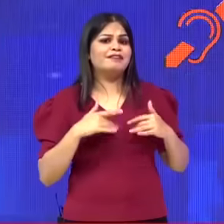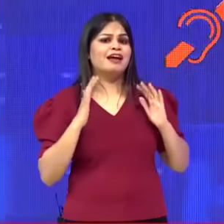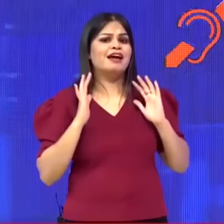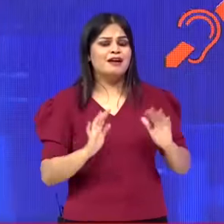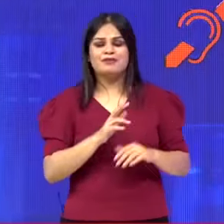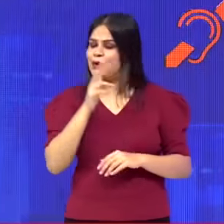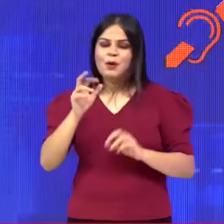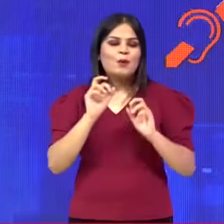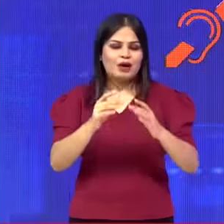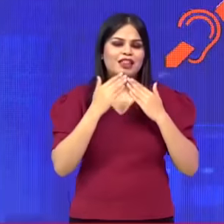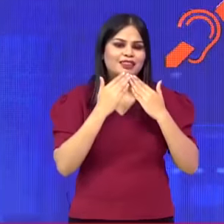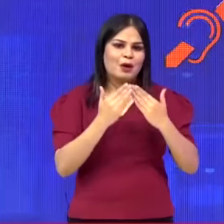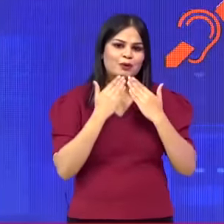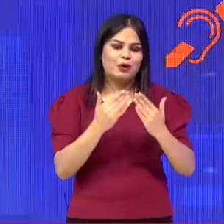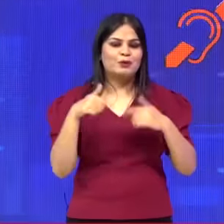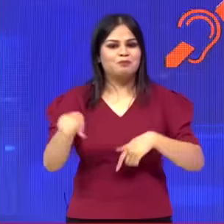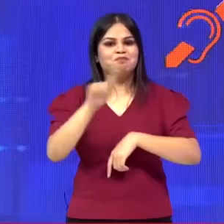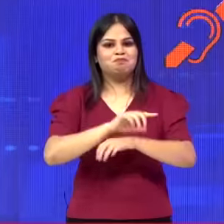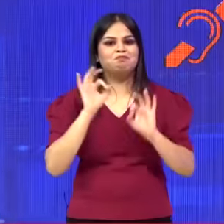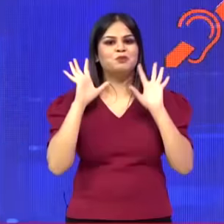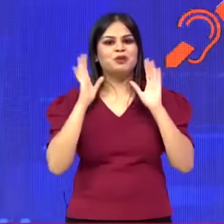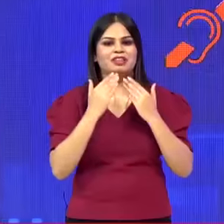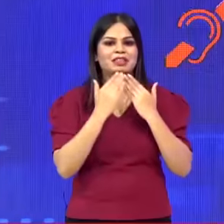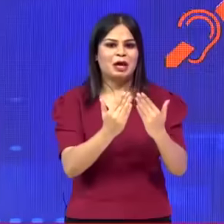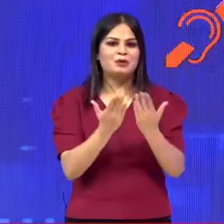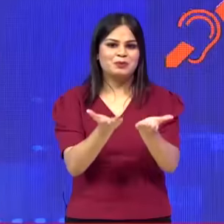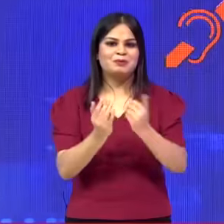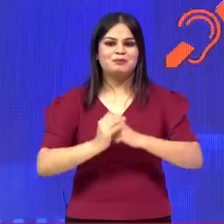थैंक यू वेरी मच, थैंक यू, यू गाइस आर वंडरफुल, थैंक यू।